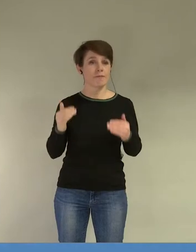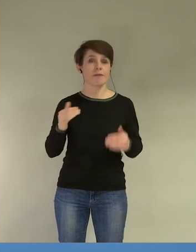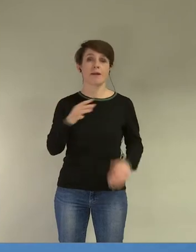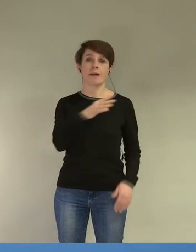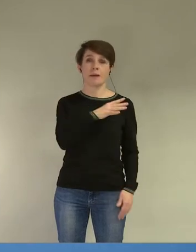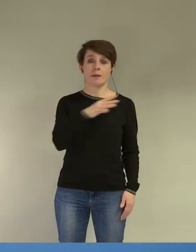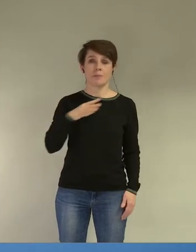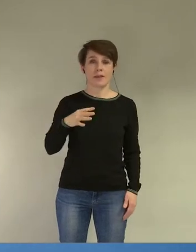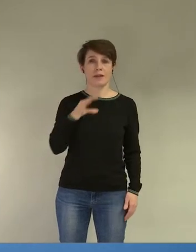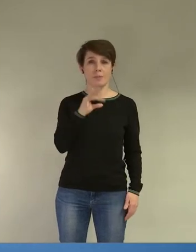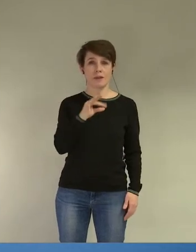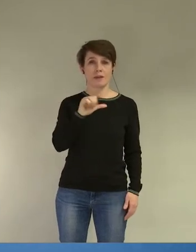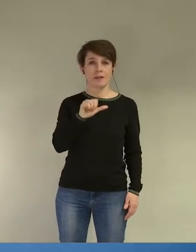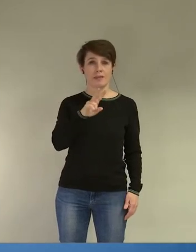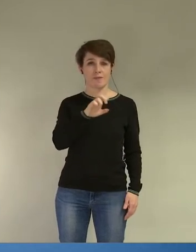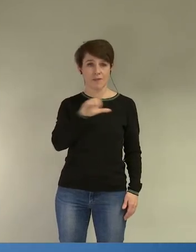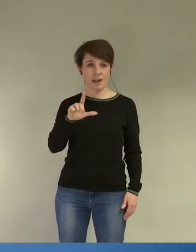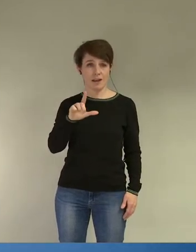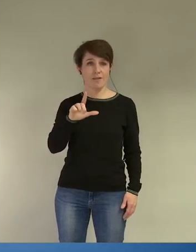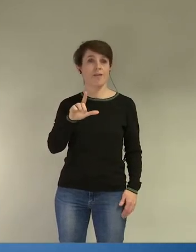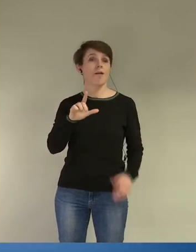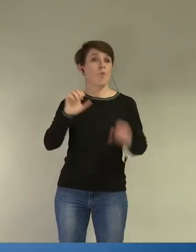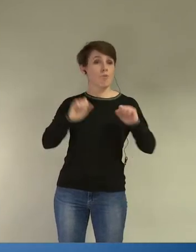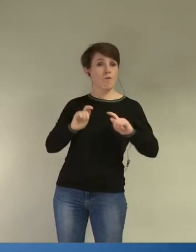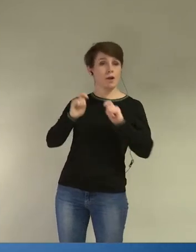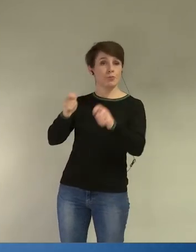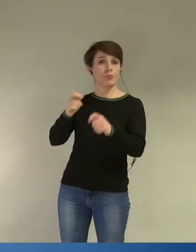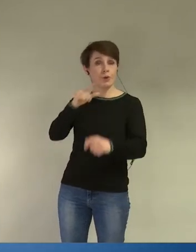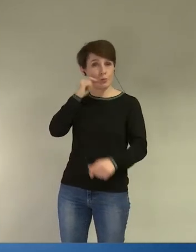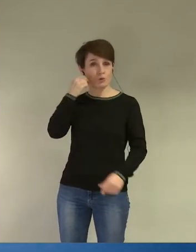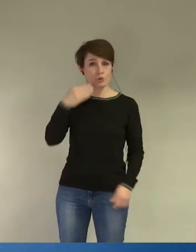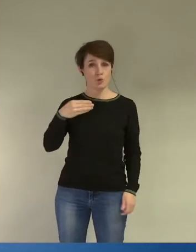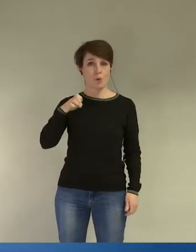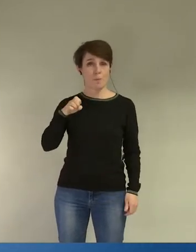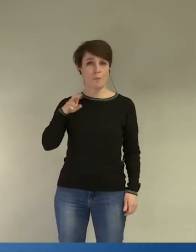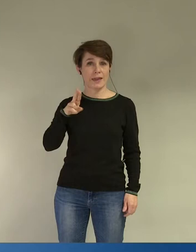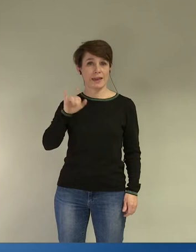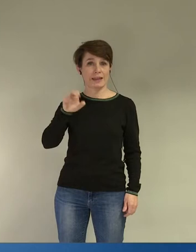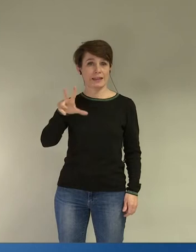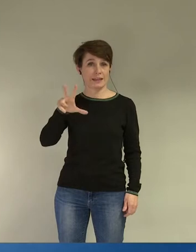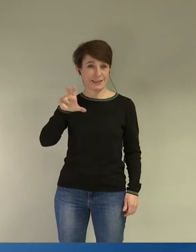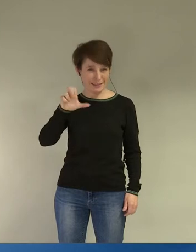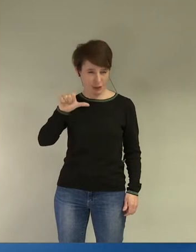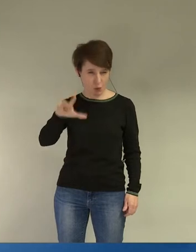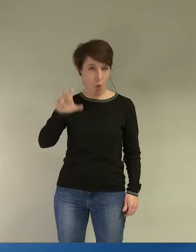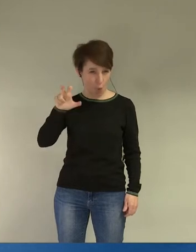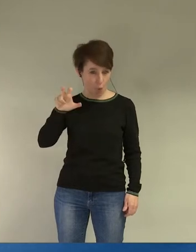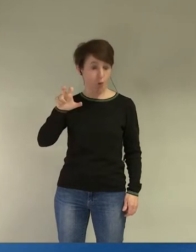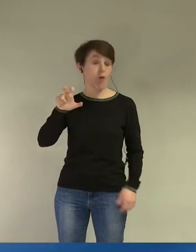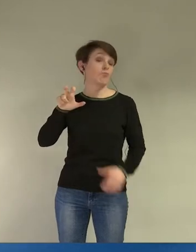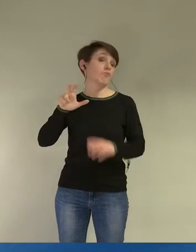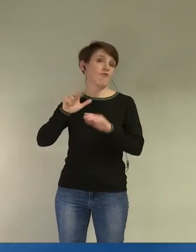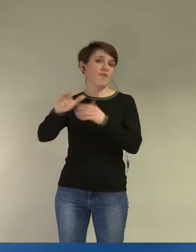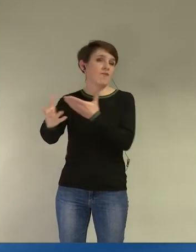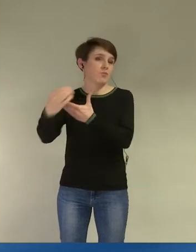de ne pouvoir monsieur wazi jusqu'à son arrivée madame céline ménétrier de ne pouvoir à monsieur namur pour la séance monsieur pierre